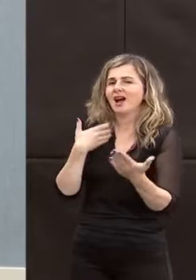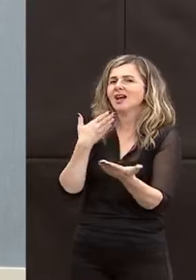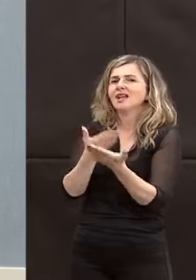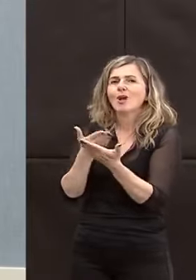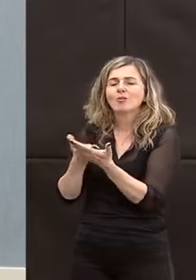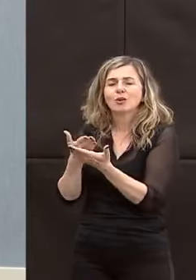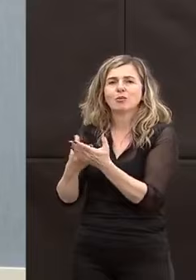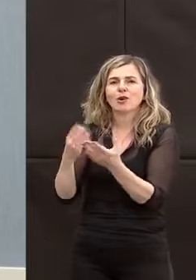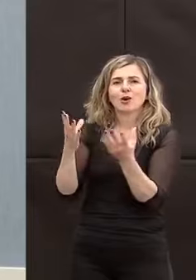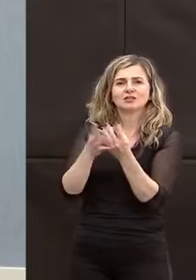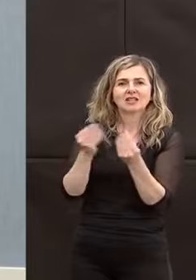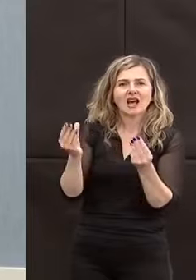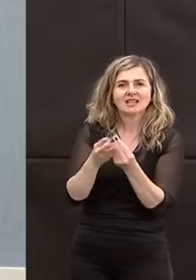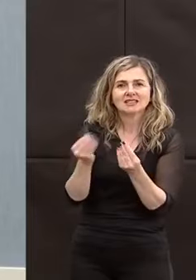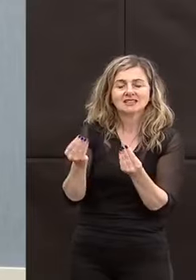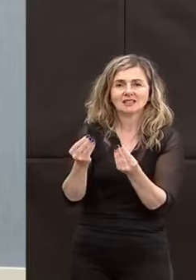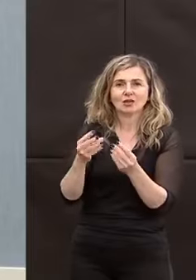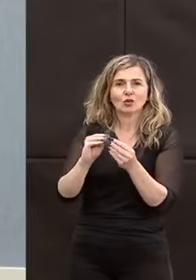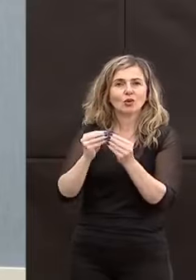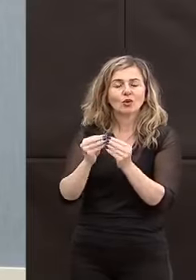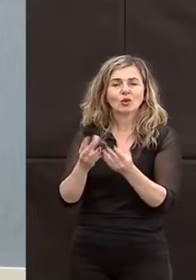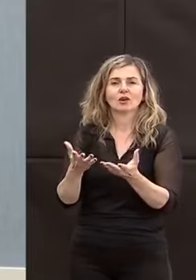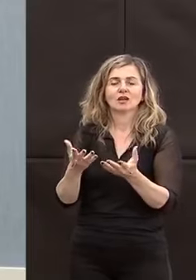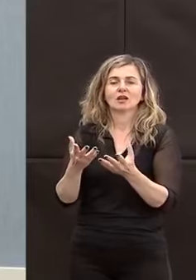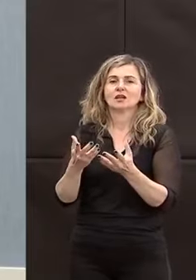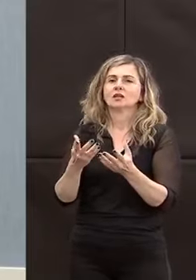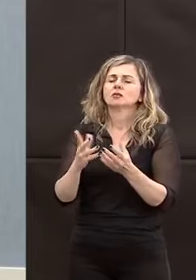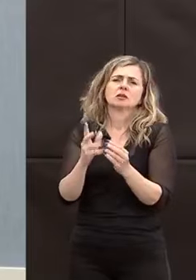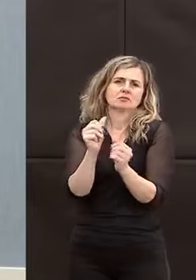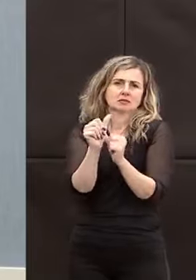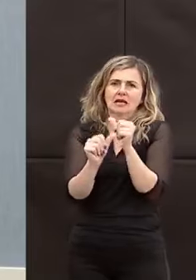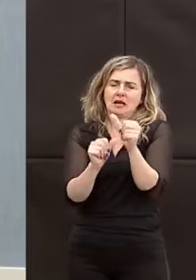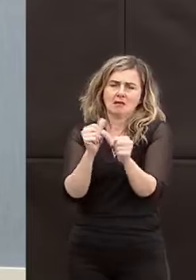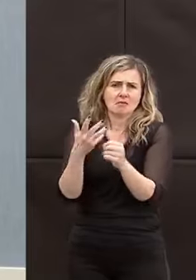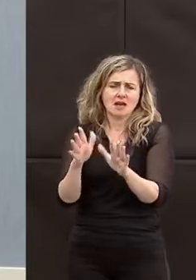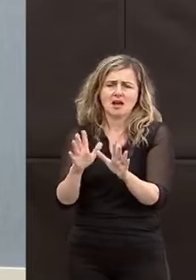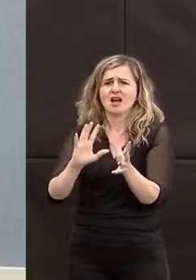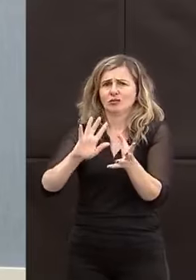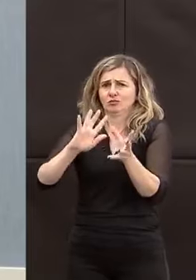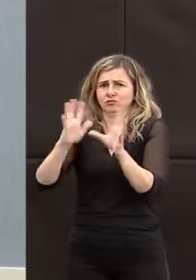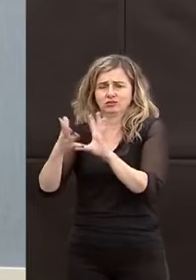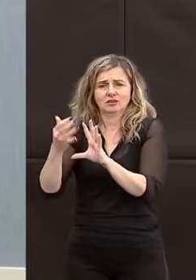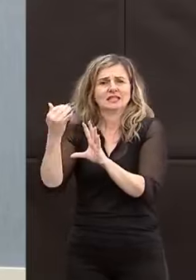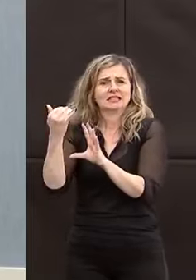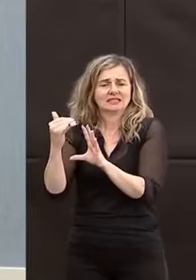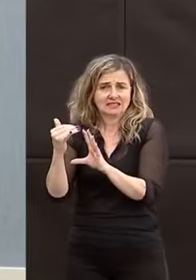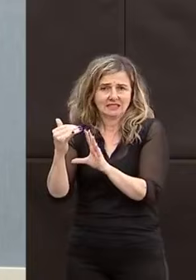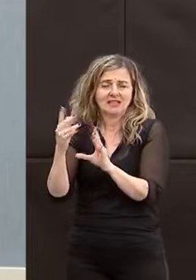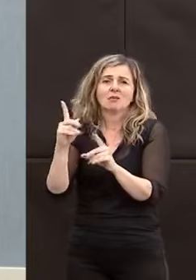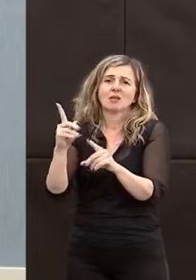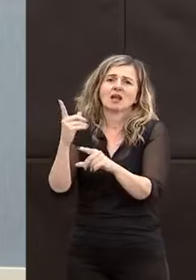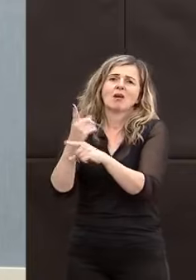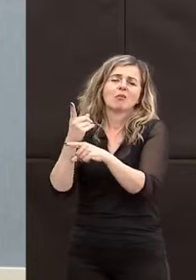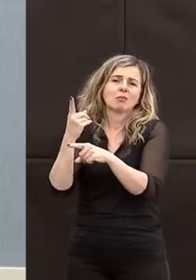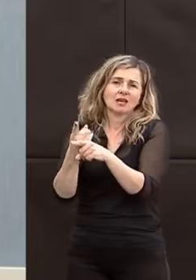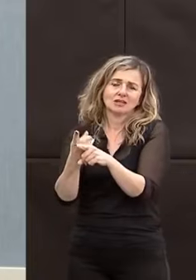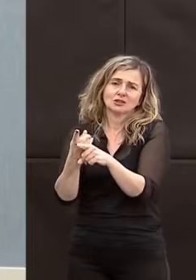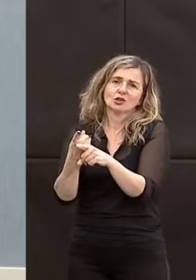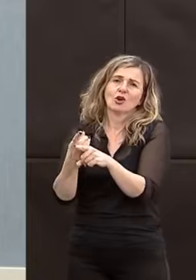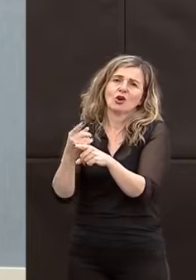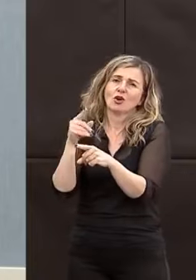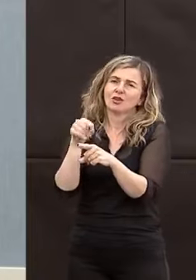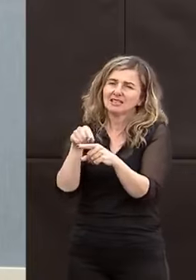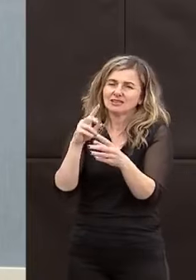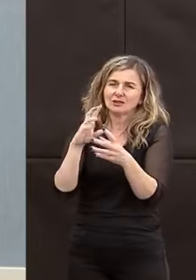di azioni il quale sarà sicuramente cambiato in modificato da quelle che sono appunto le esigenze che questa